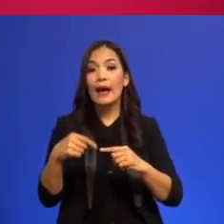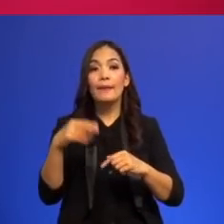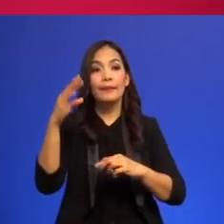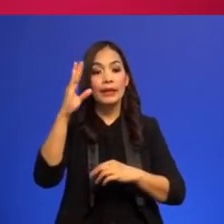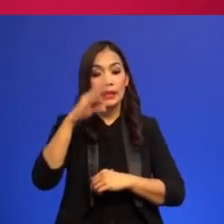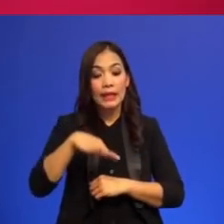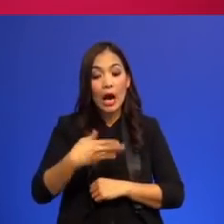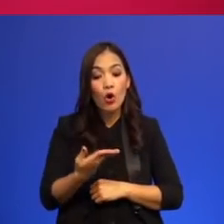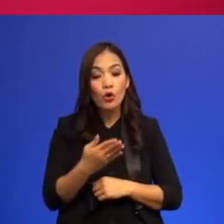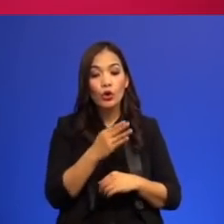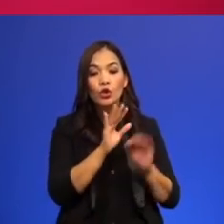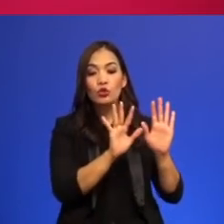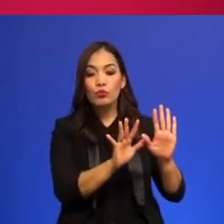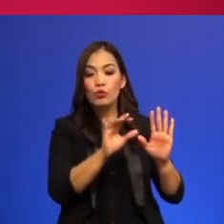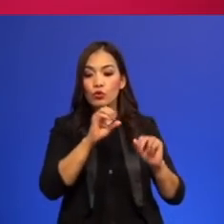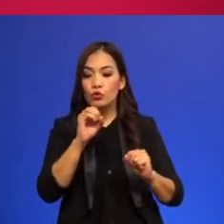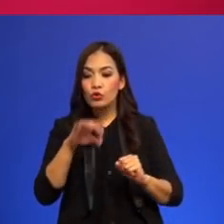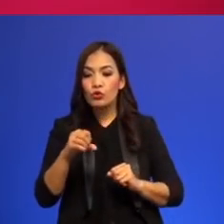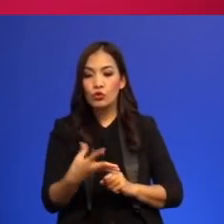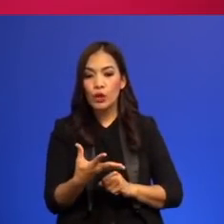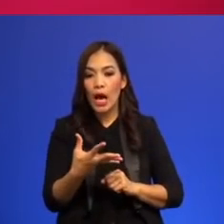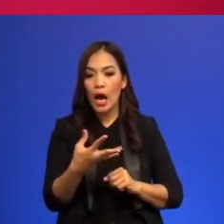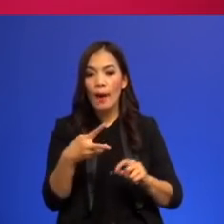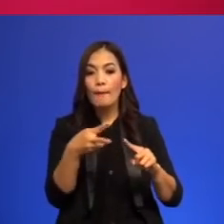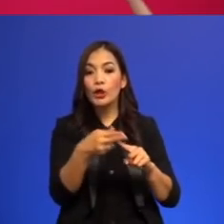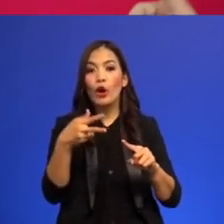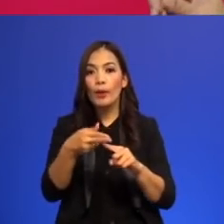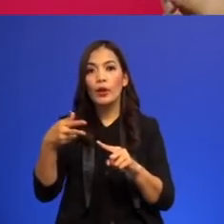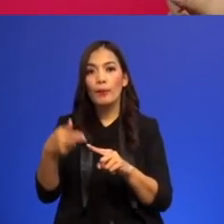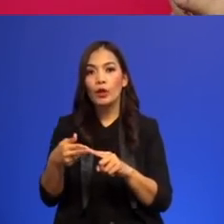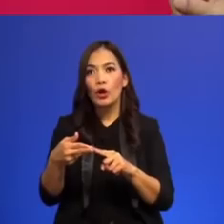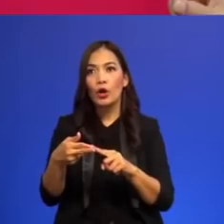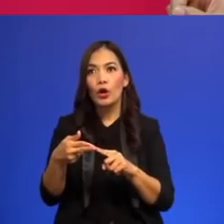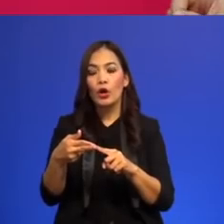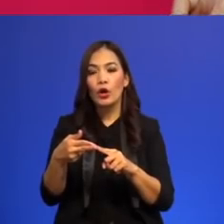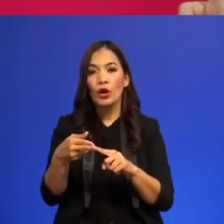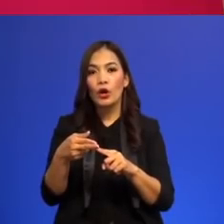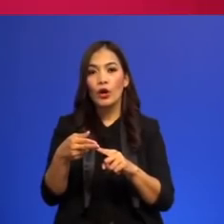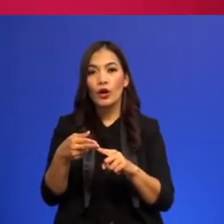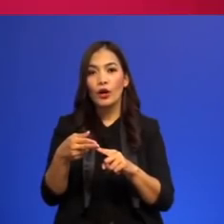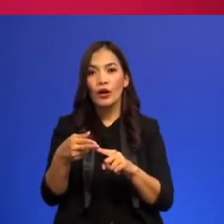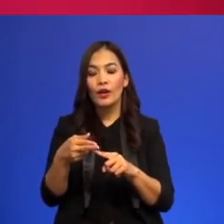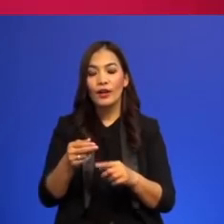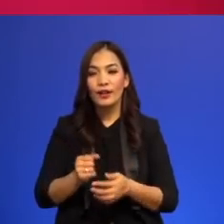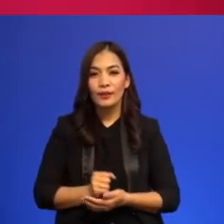juta. Selama 10 tahun misalnya. Saya bukan petugas asuransi ya. You jangan curiga lihat saya.